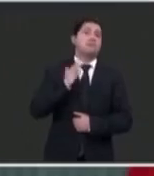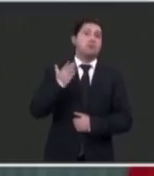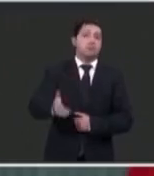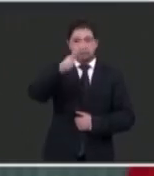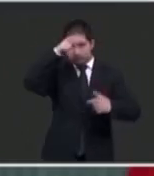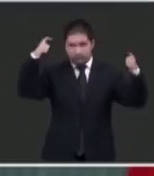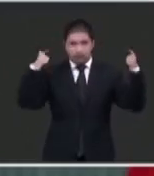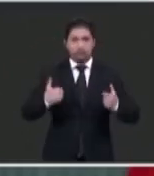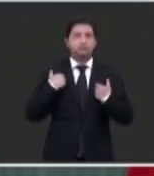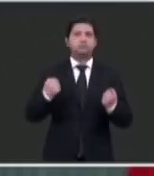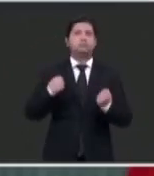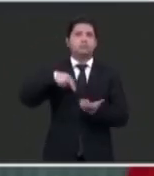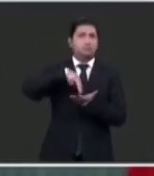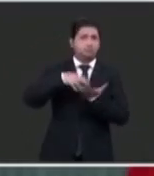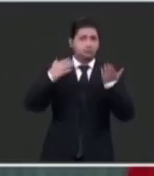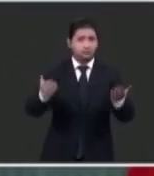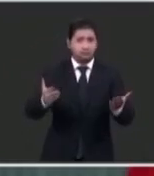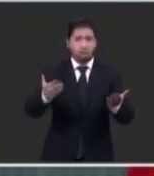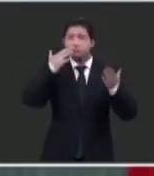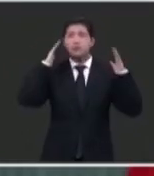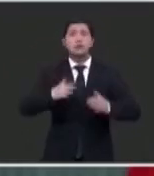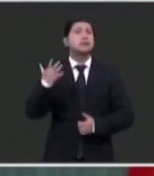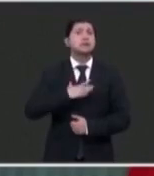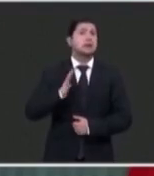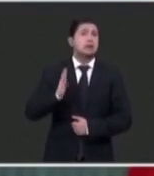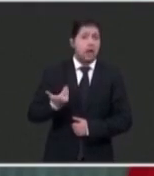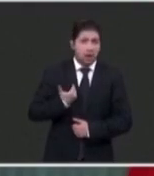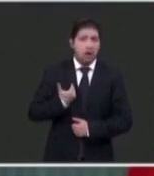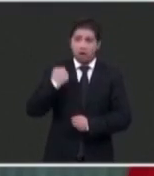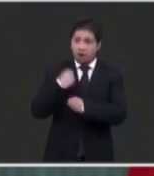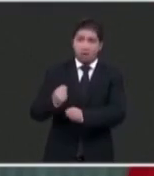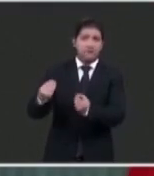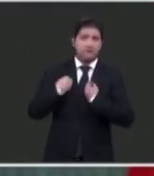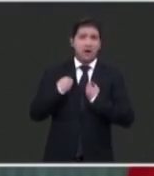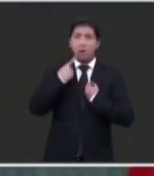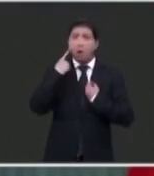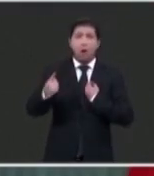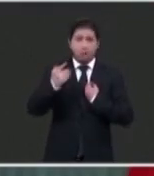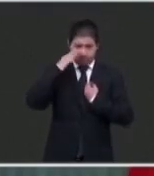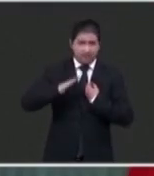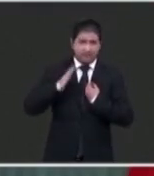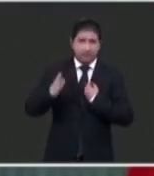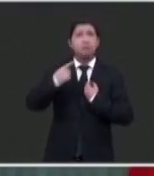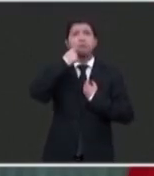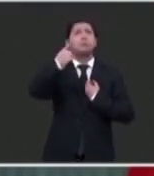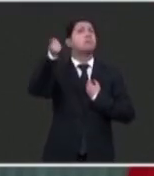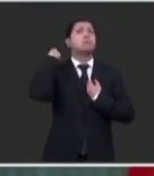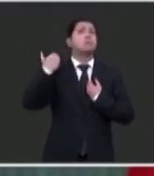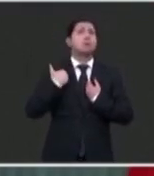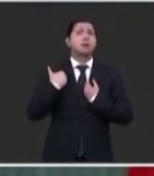ülkemizin duruşu beklentileri bizlere verilen taahhütler bellidir biz geçen sene